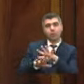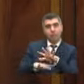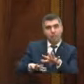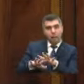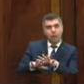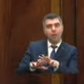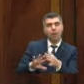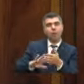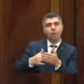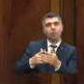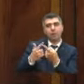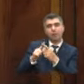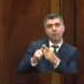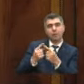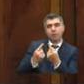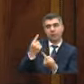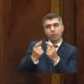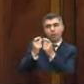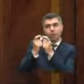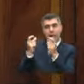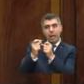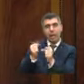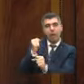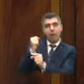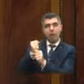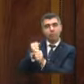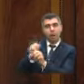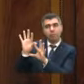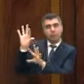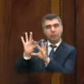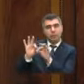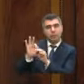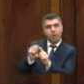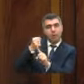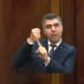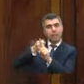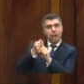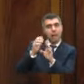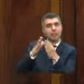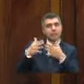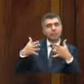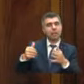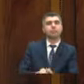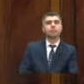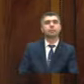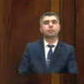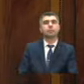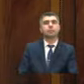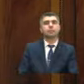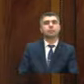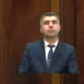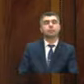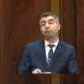الاجتماعية وإعطاء دينامية للاستثمار وإحداث فرص الشغل، وكذلك مواصلة الإصلاحات الكبرى، وهذا